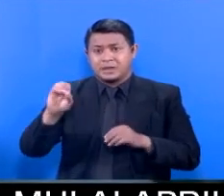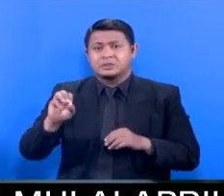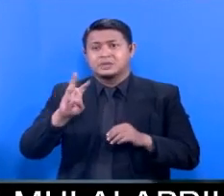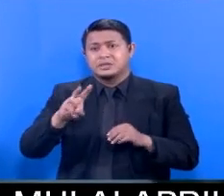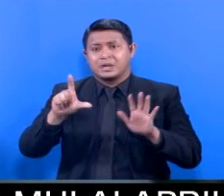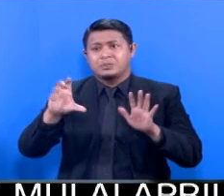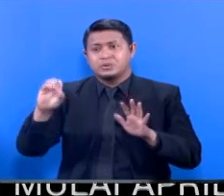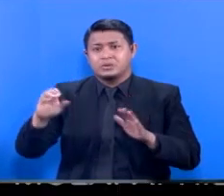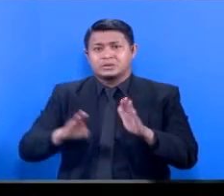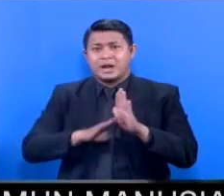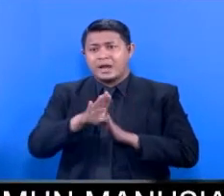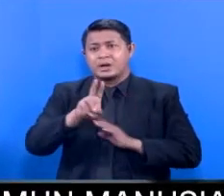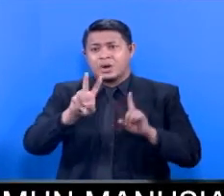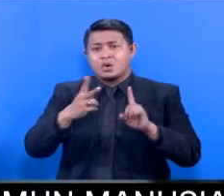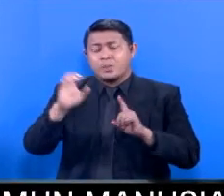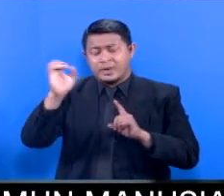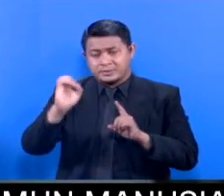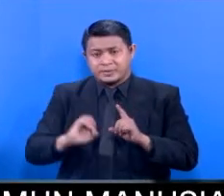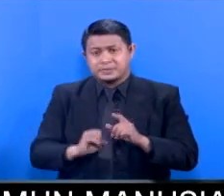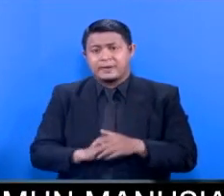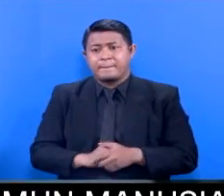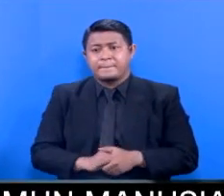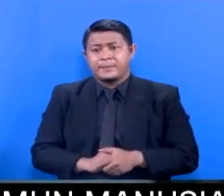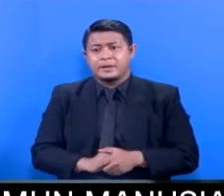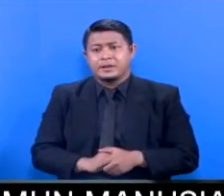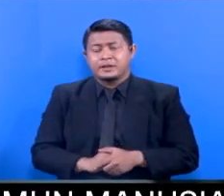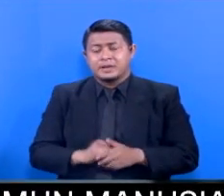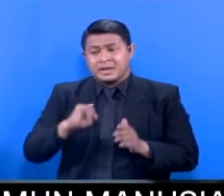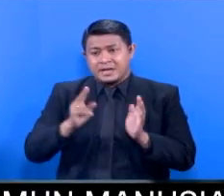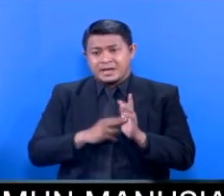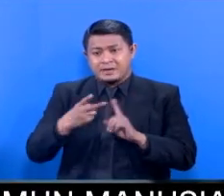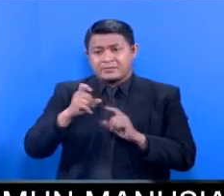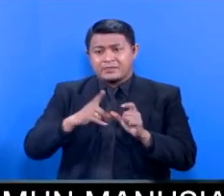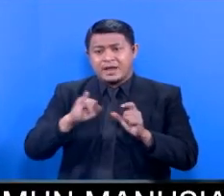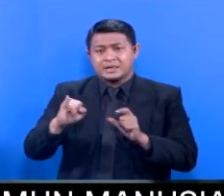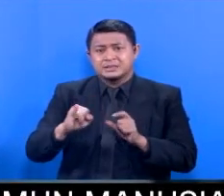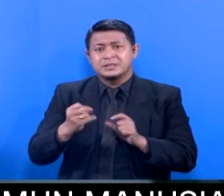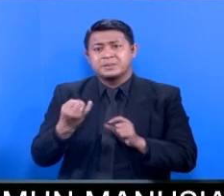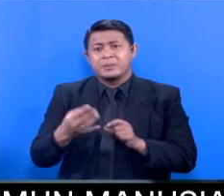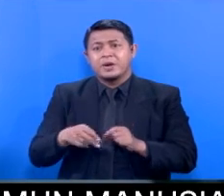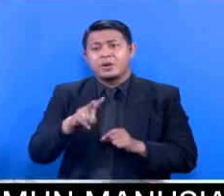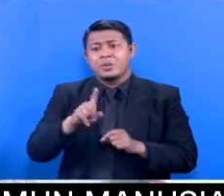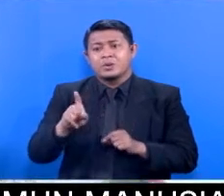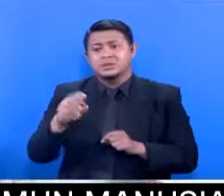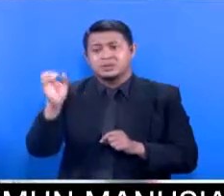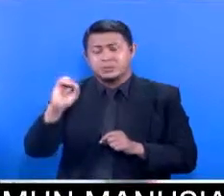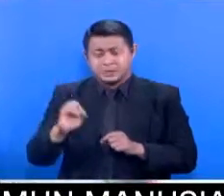terbaiknya berapalah 12 persen kalau kita hitung inflasi pada periode yang sama Berapa 21.bz